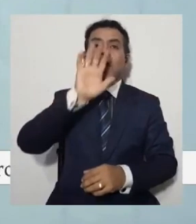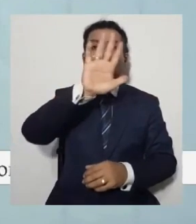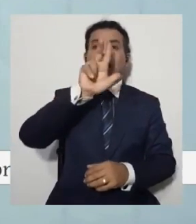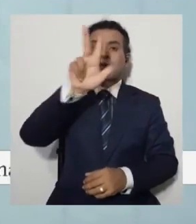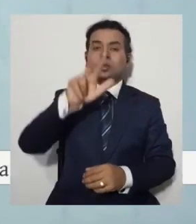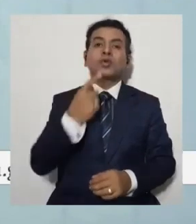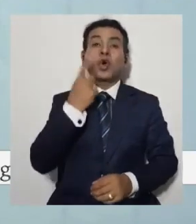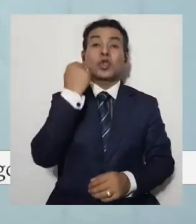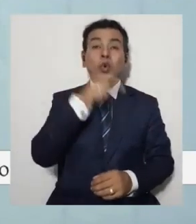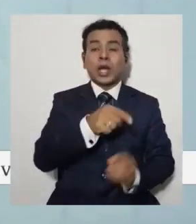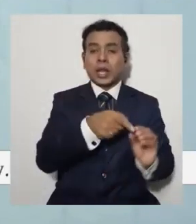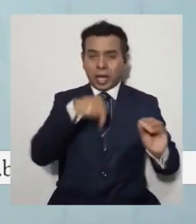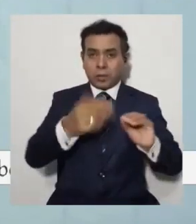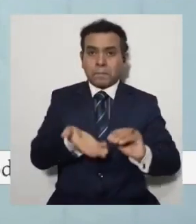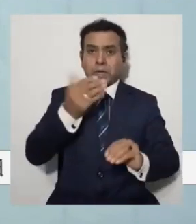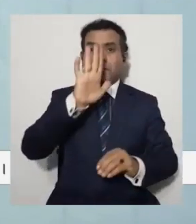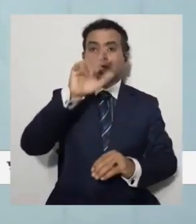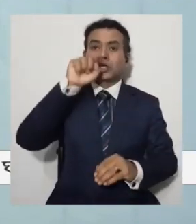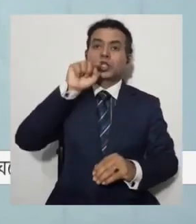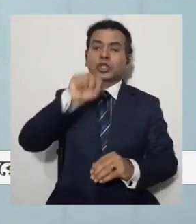5.90% বেশি, এবং পরীক্ষা হয়েছে